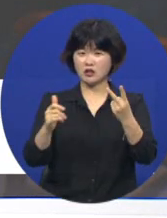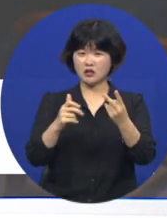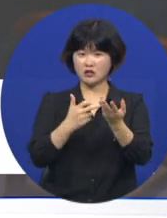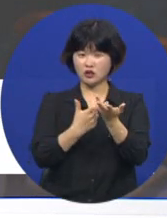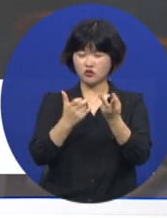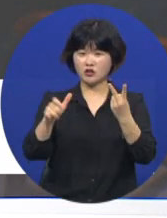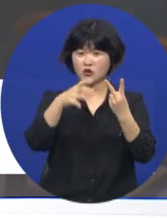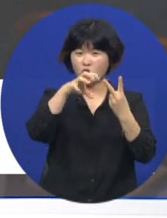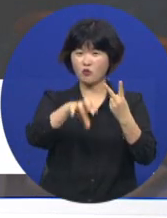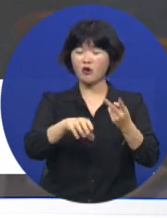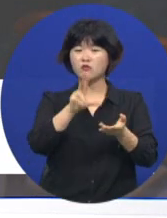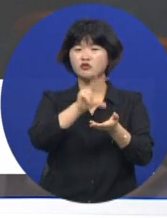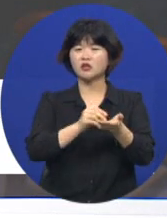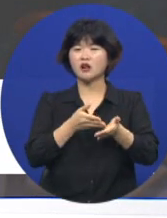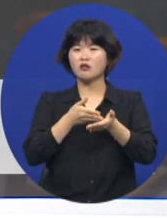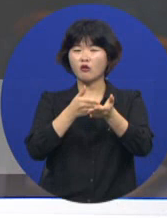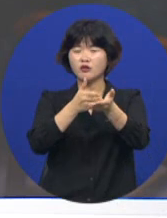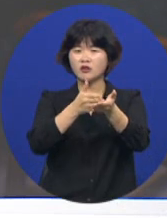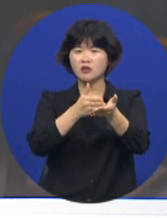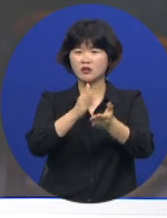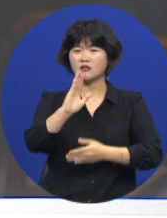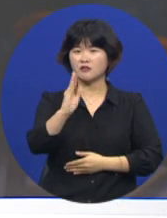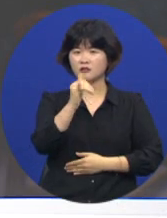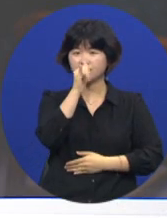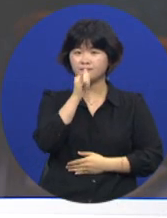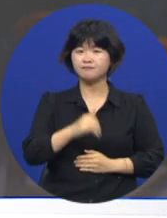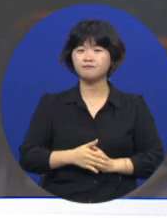제2공항 문제가 도마에 올랐습니다. 김항섭 기자입니다.